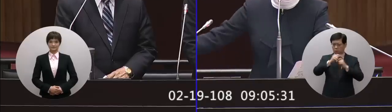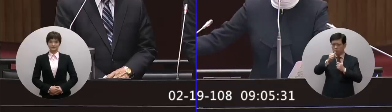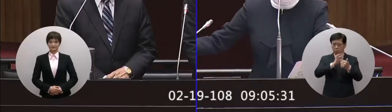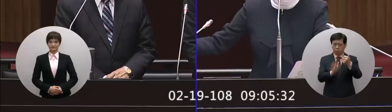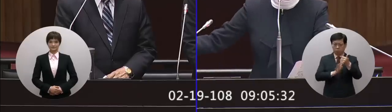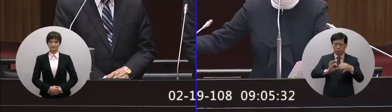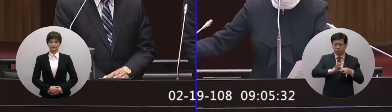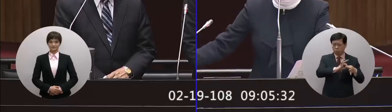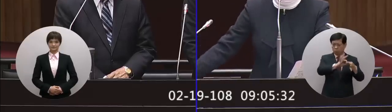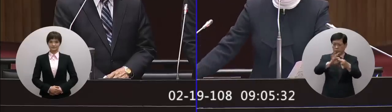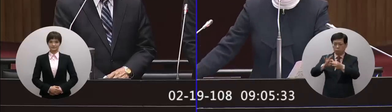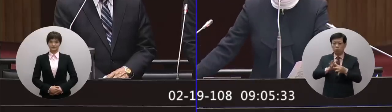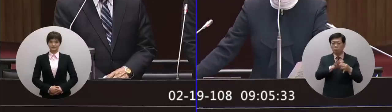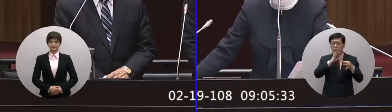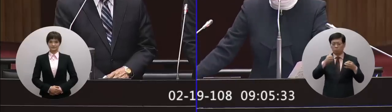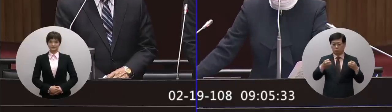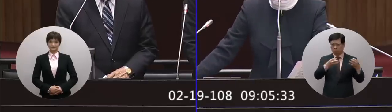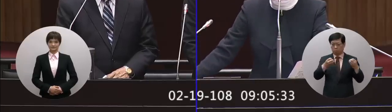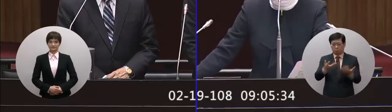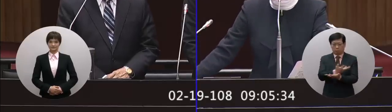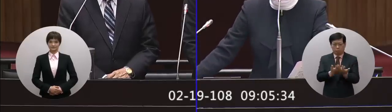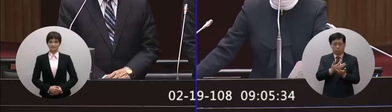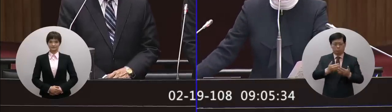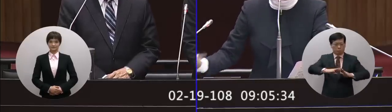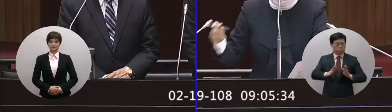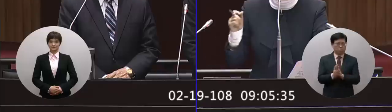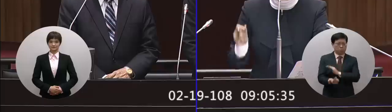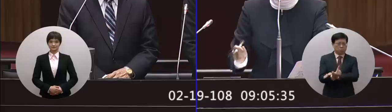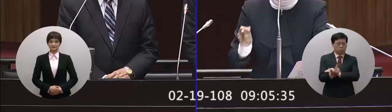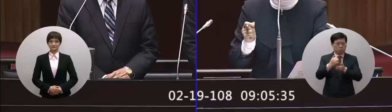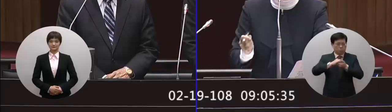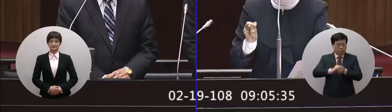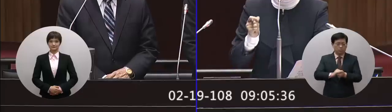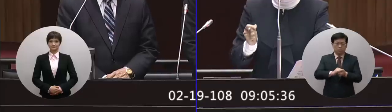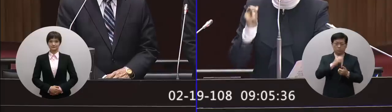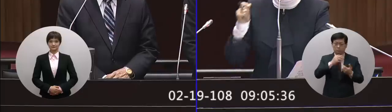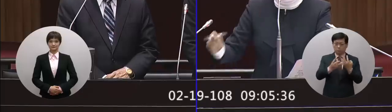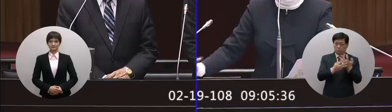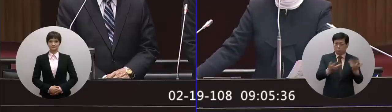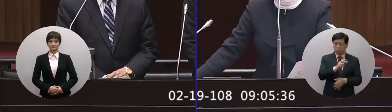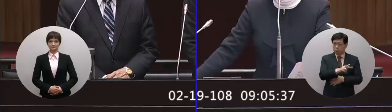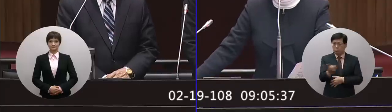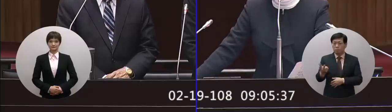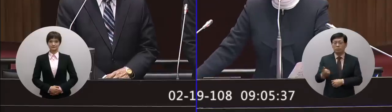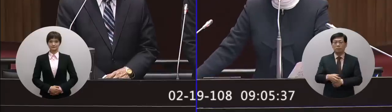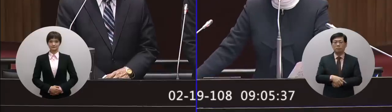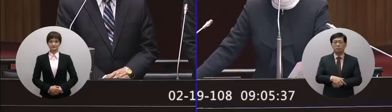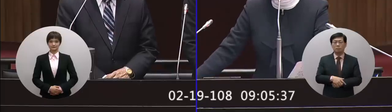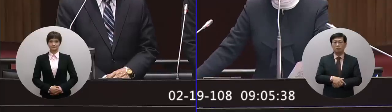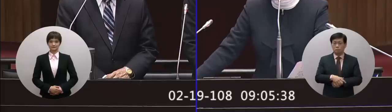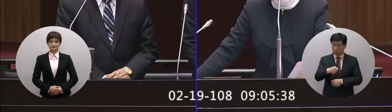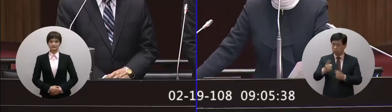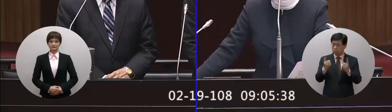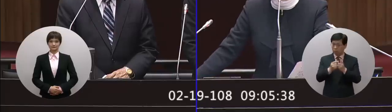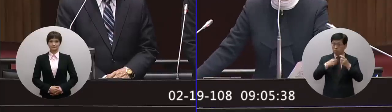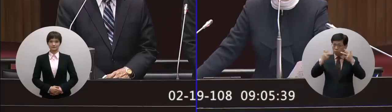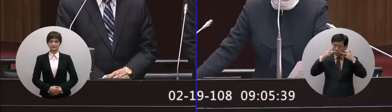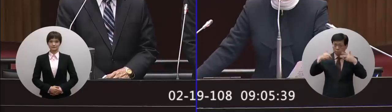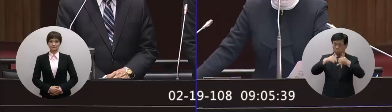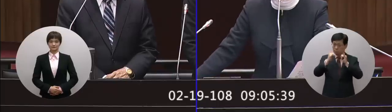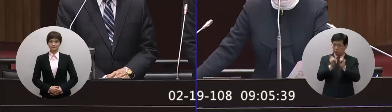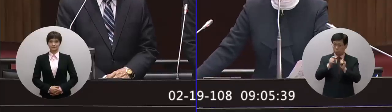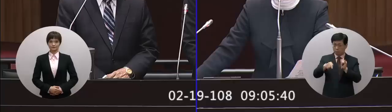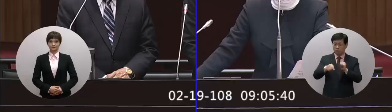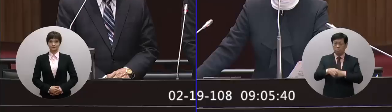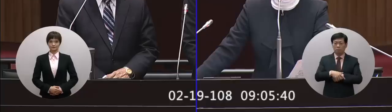部会的协调，你非常快速地做出了移拨业务的决策。其实对原住民族来说，那一刻